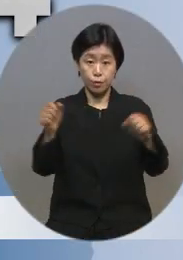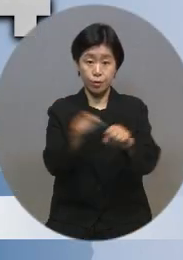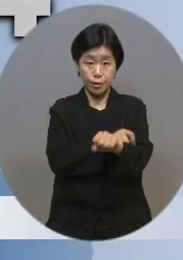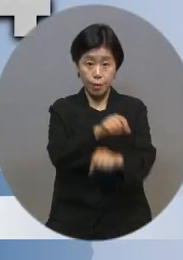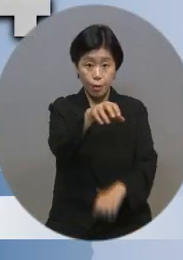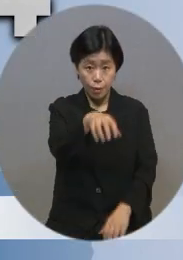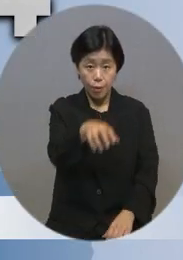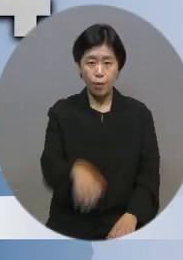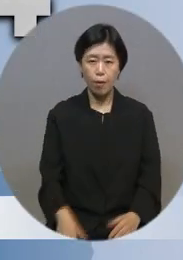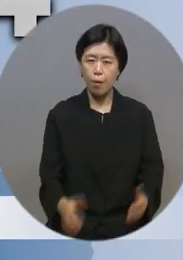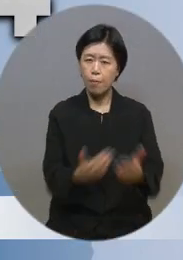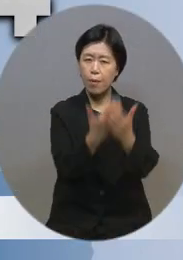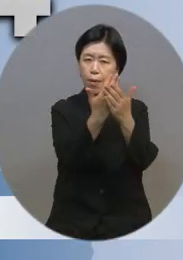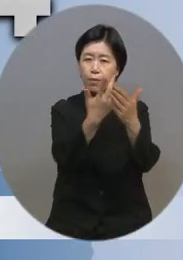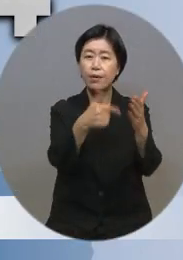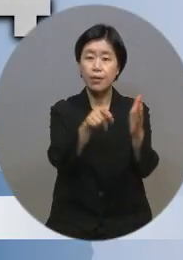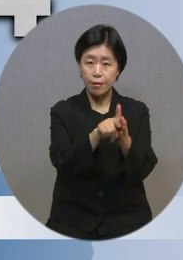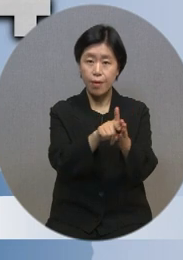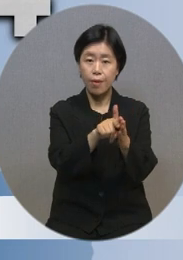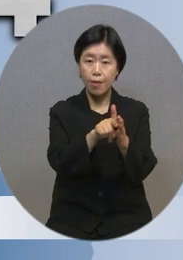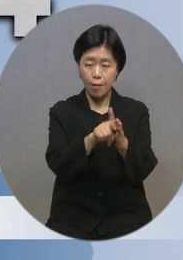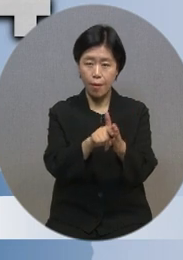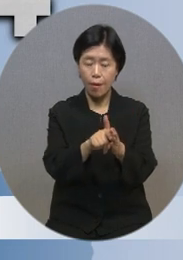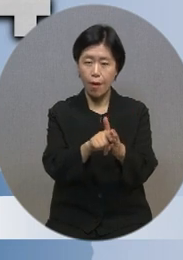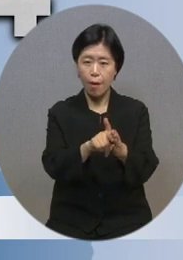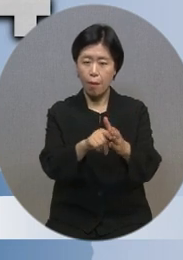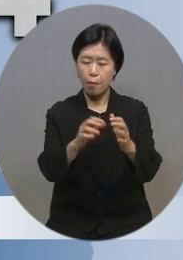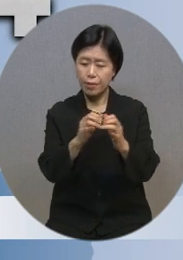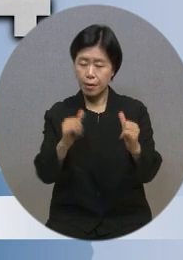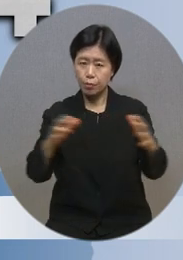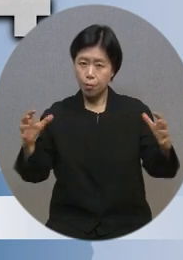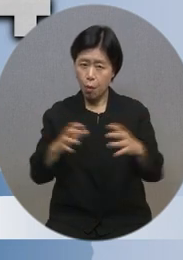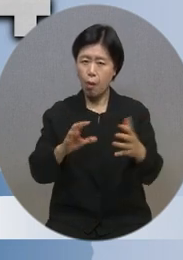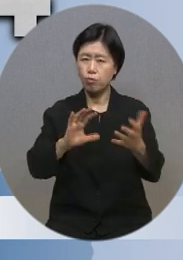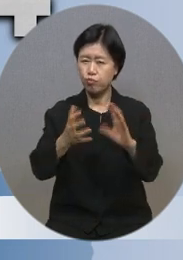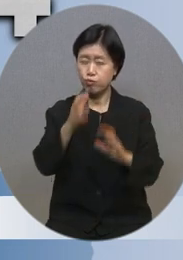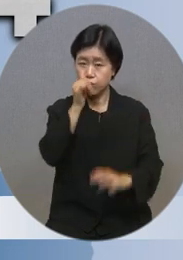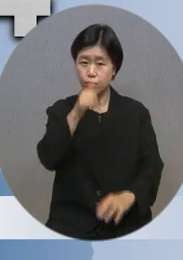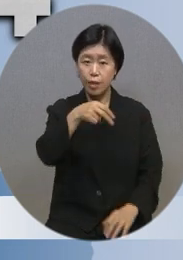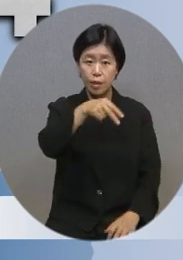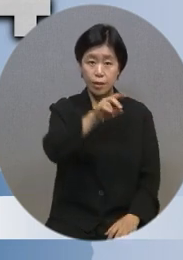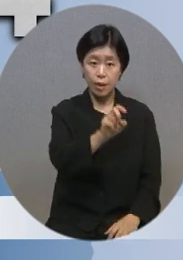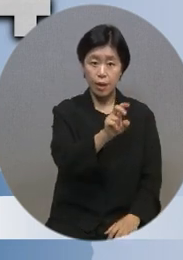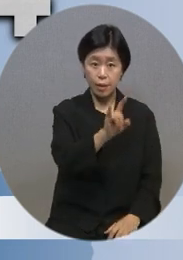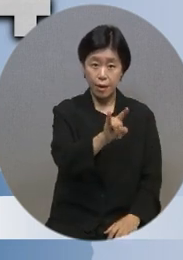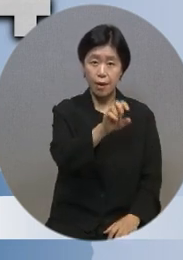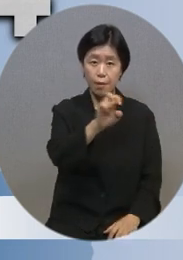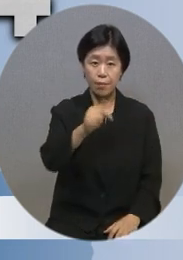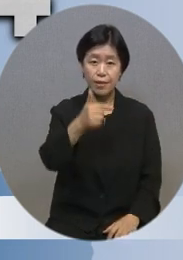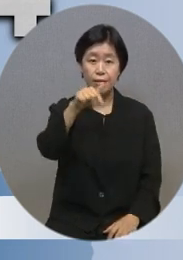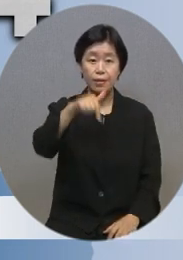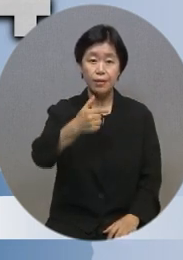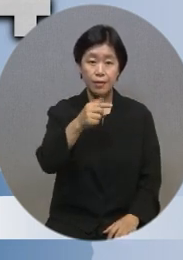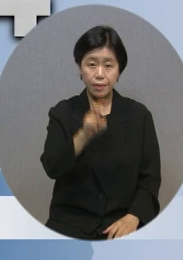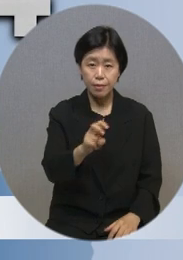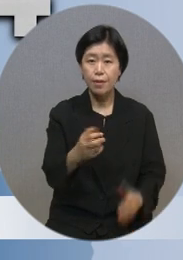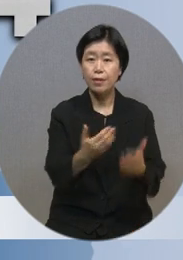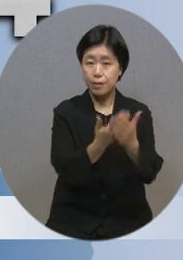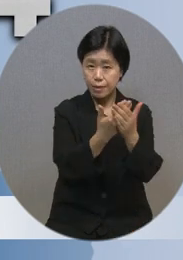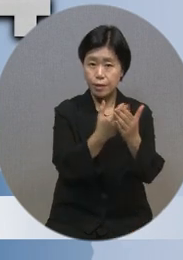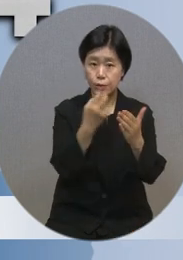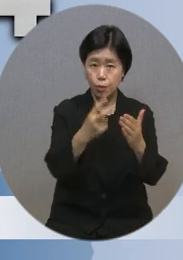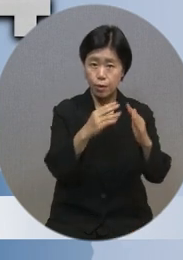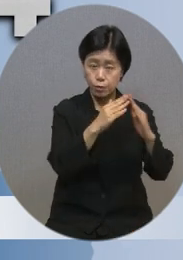전북특별자치도의 성장과 도약을 위해 원탁 대토론회가 열렸는데요. 새만금 특별자치시 출범과 전주와 완주의 통합